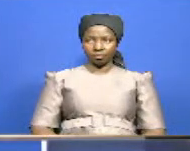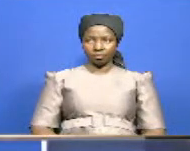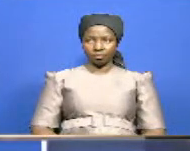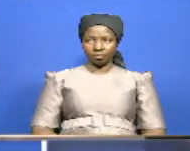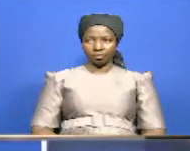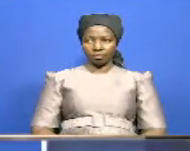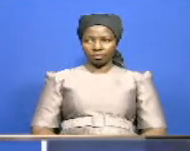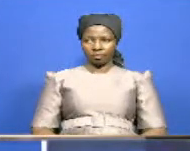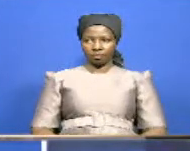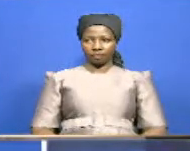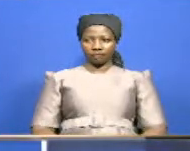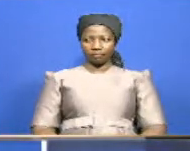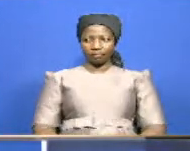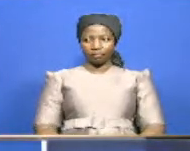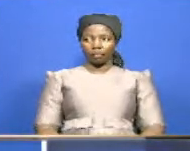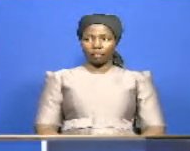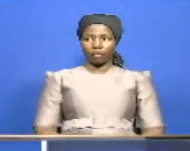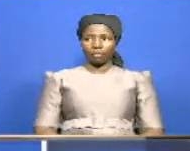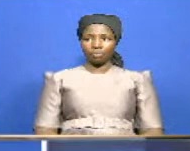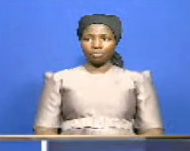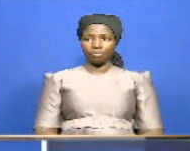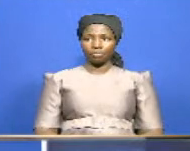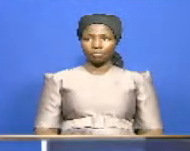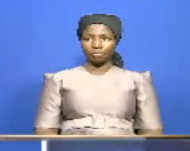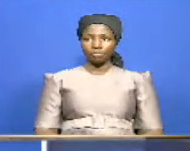Tutaonana baadaye.